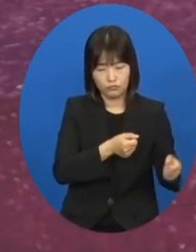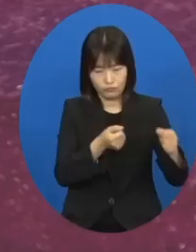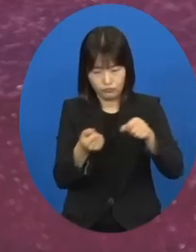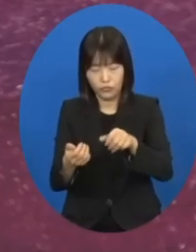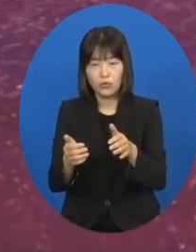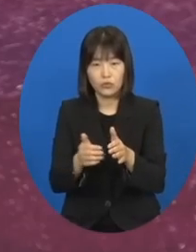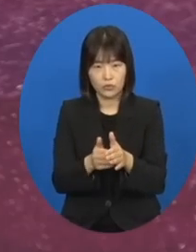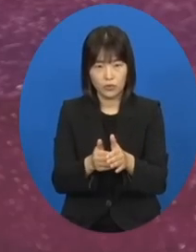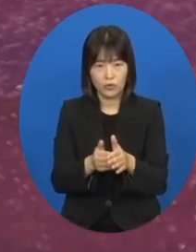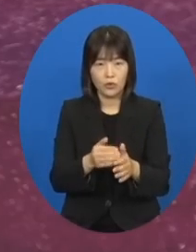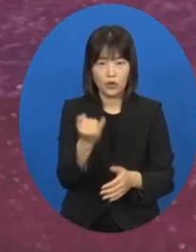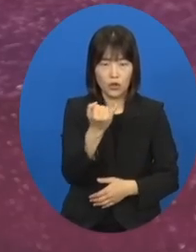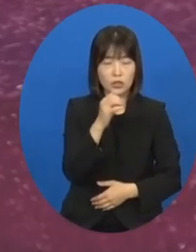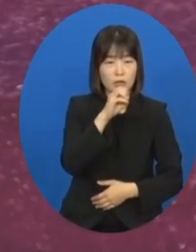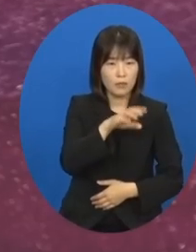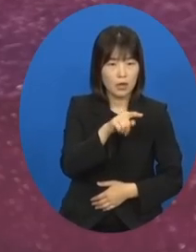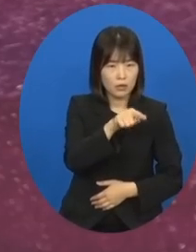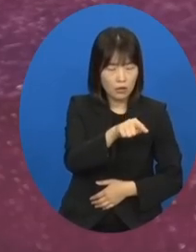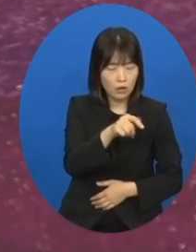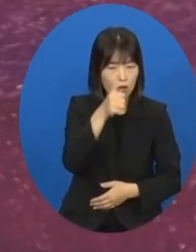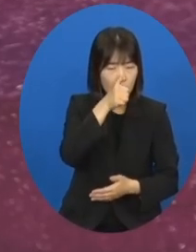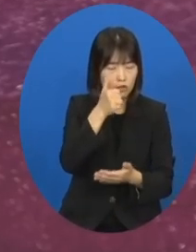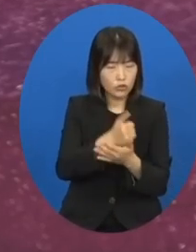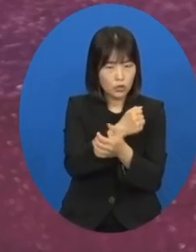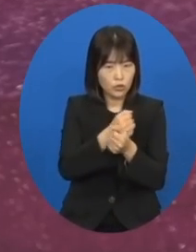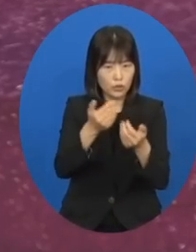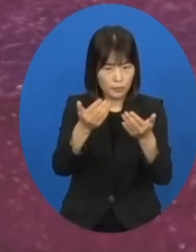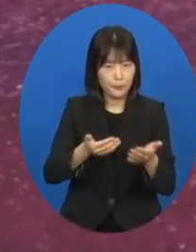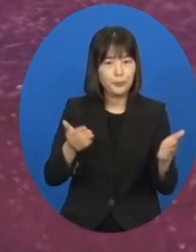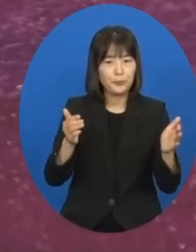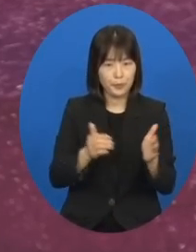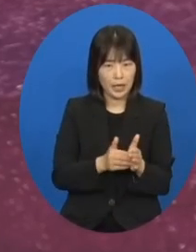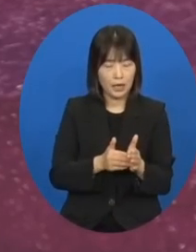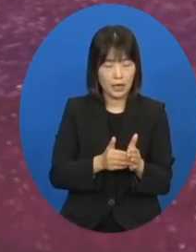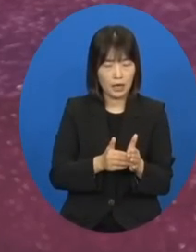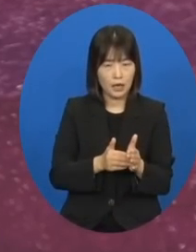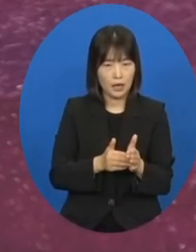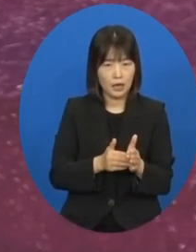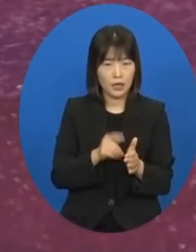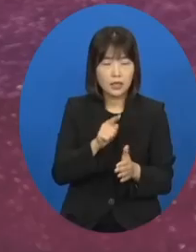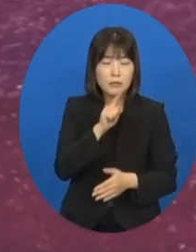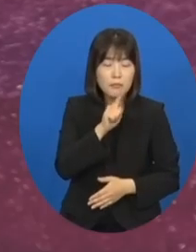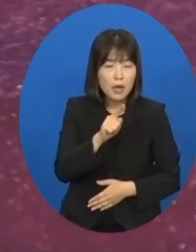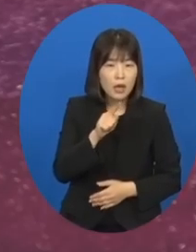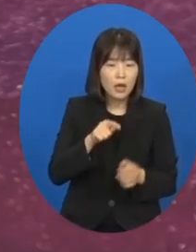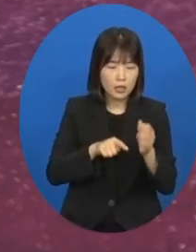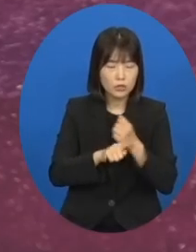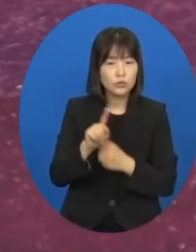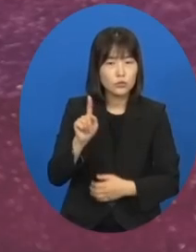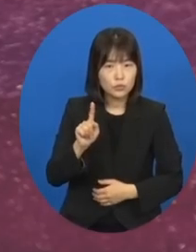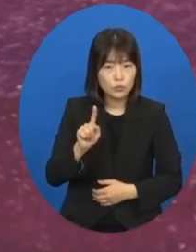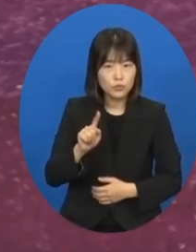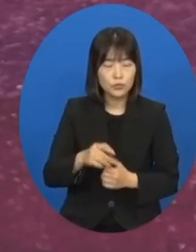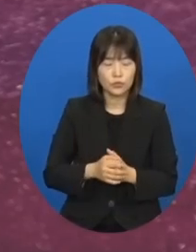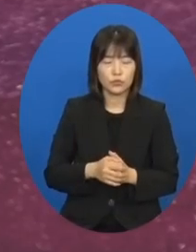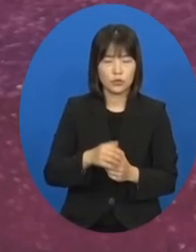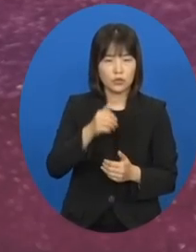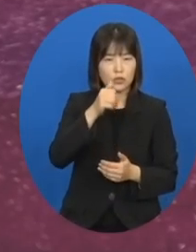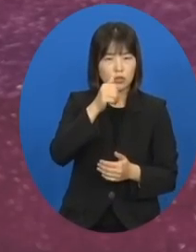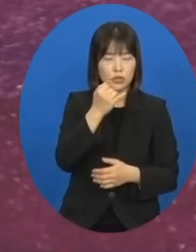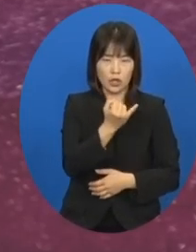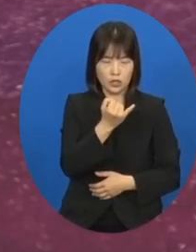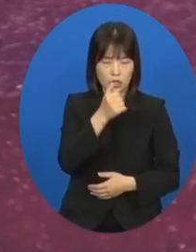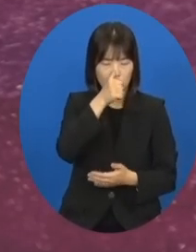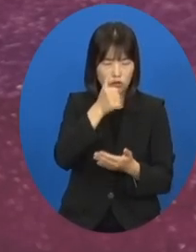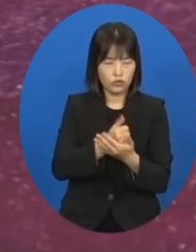너의 주의 삶을 받았느니라 왜 여자에게이 얘기를 하실까요 이 여자는 분명 자신의 죄사함이 너무